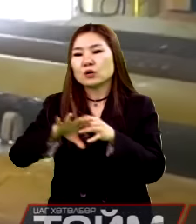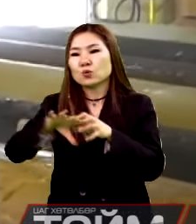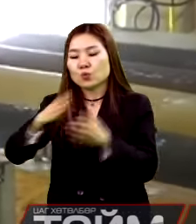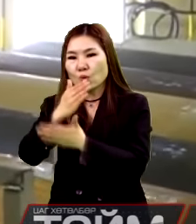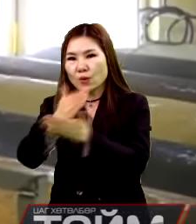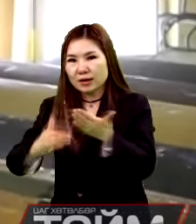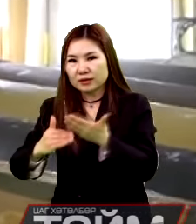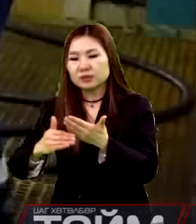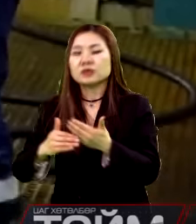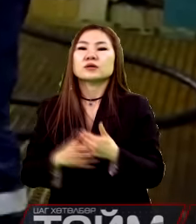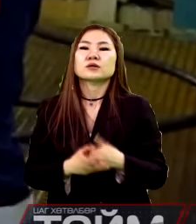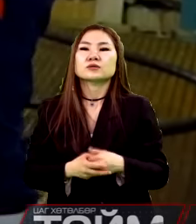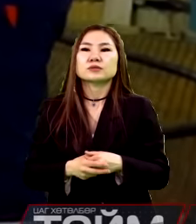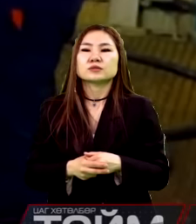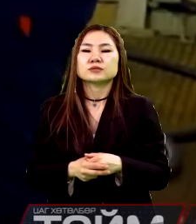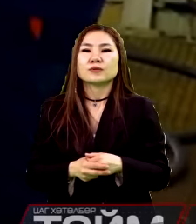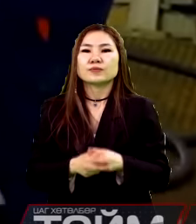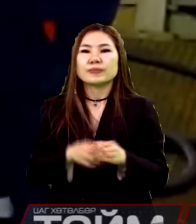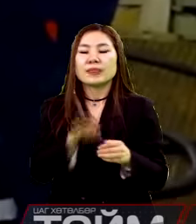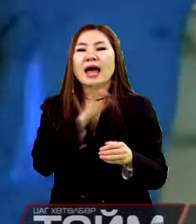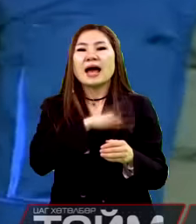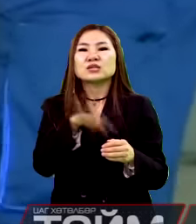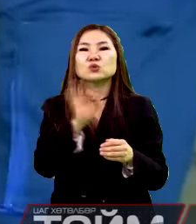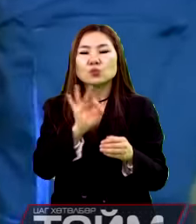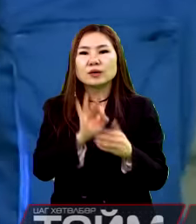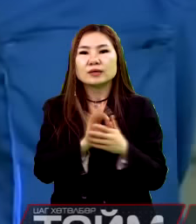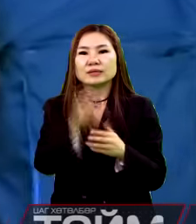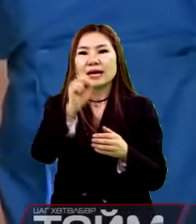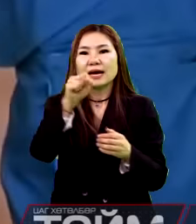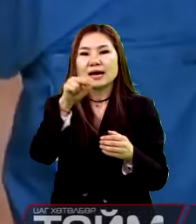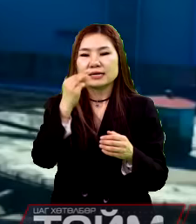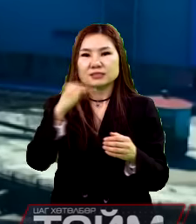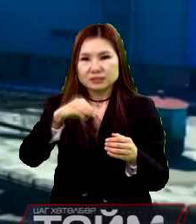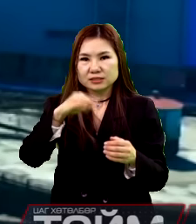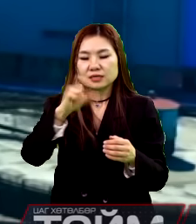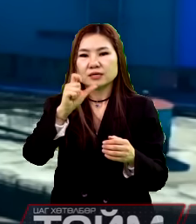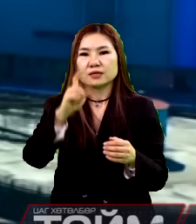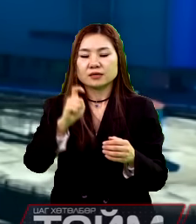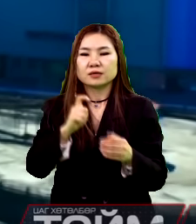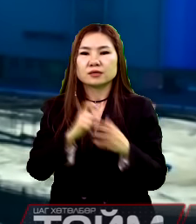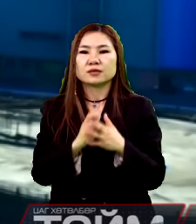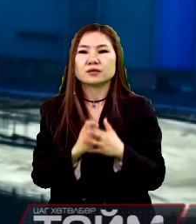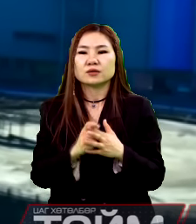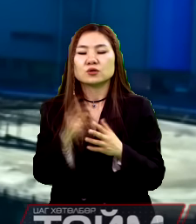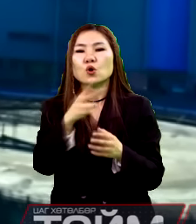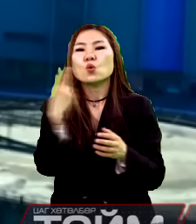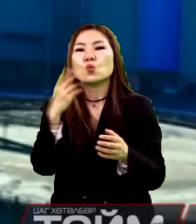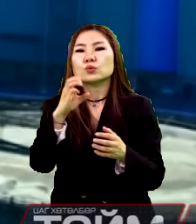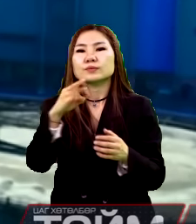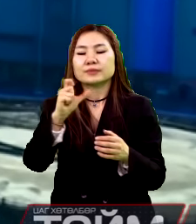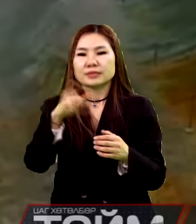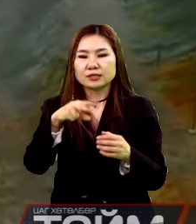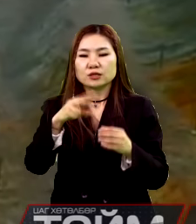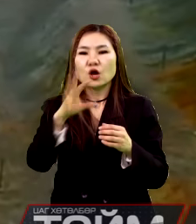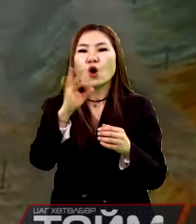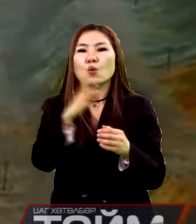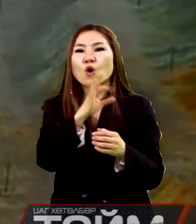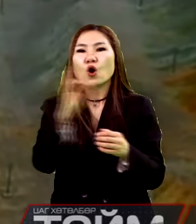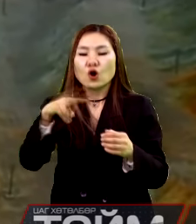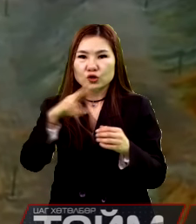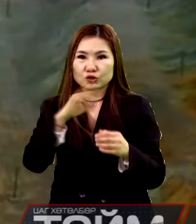тэр хөрөнгө оруулалт хийж байгаа компани эзэмшин гэсэн чинь үгүй энэ чинь ашиггүй юм байна гэдээ ингээд ачит ихт гэдэг компани энэ эрдэнэт үйлдвэрийн тэр үүсвэл овоолгыг